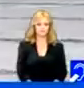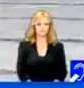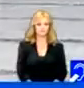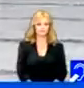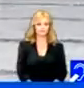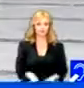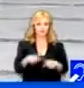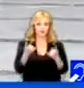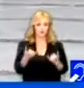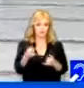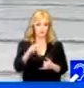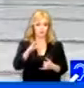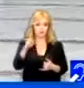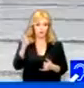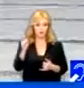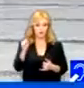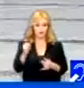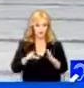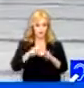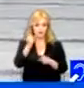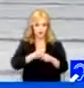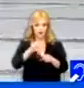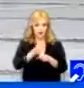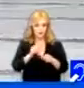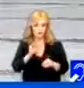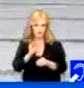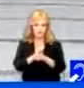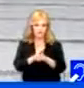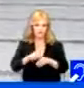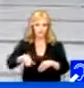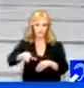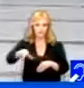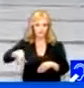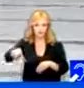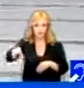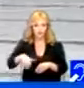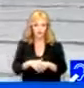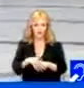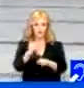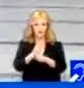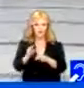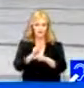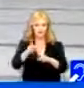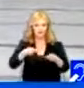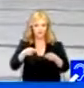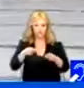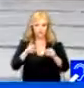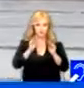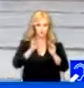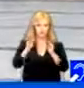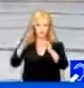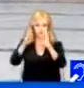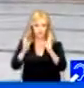La Palanca se muncește de zor, se betonează viitoarele piste de trecere, se fac lucrări de finisare la blocul administrativ și se instalează copertina.